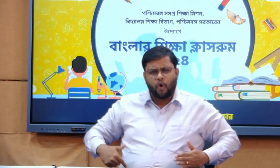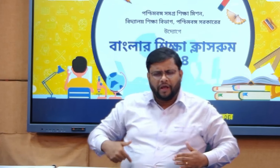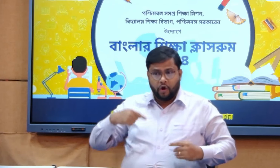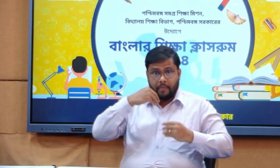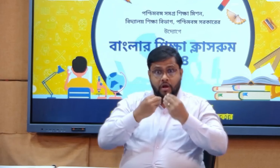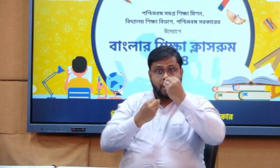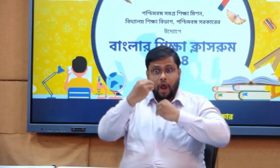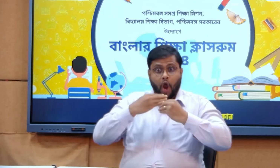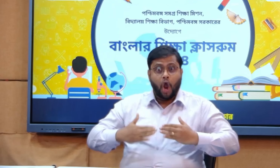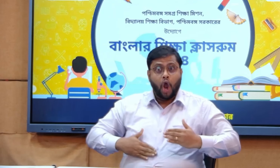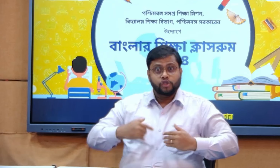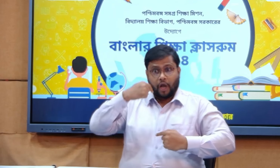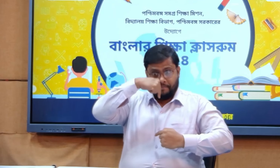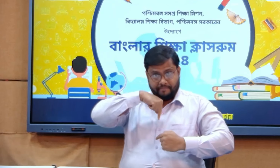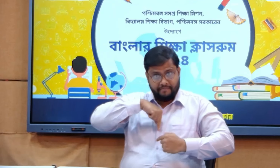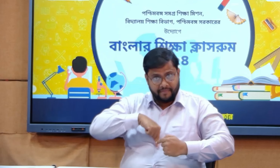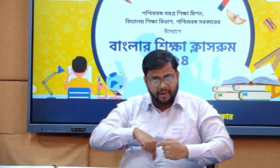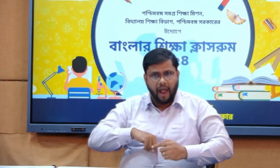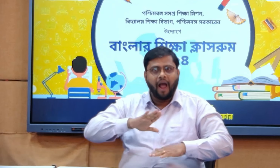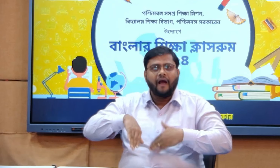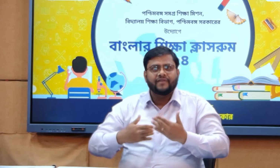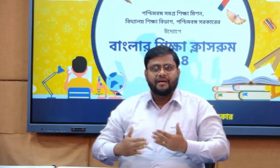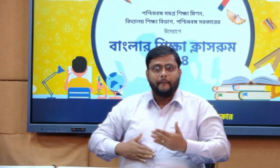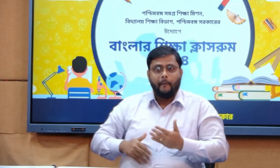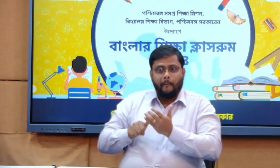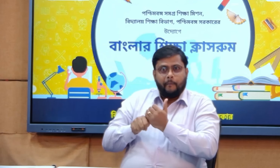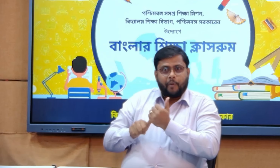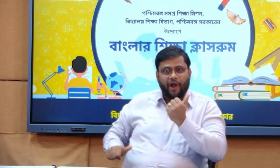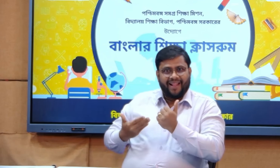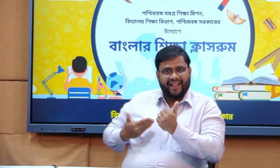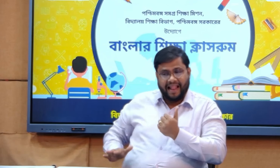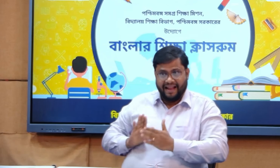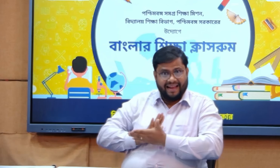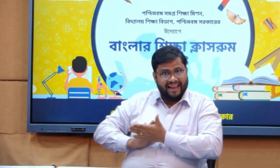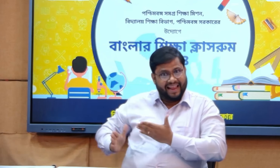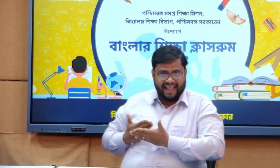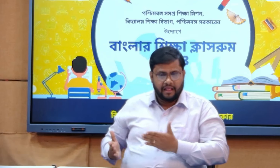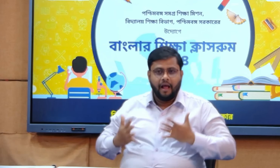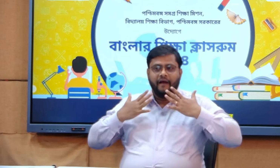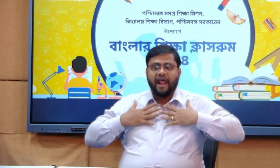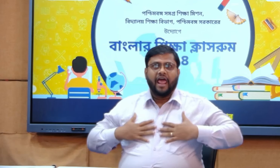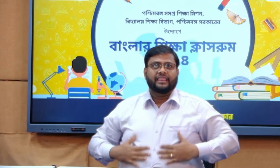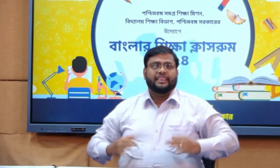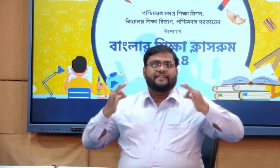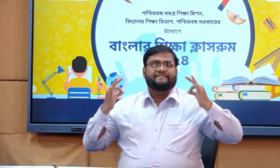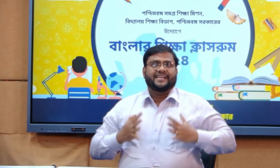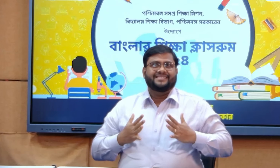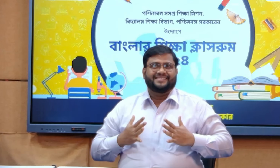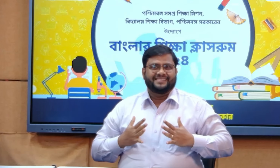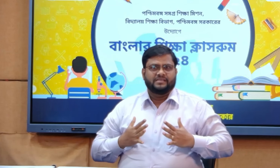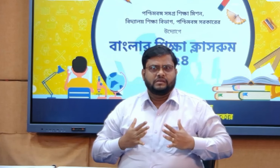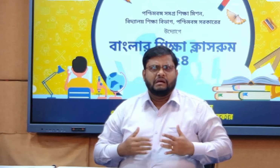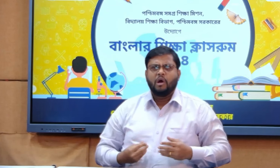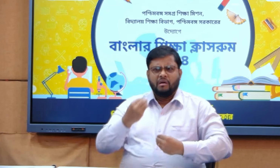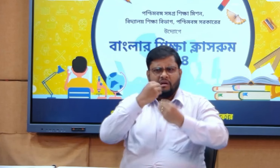ক্ষুদান্ত বিহদান্তে আমাদের সেই খাওয়া চিবিয়ে খাওয়া খাবারগুলো হজম হয় এবং আমাদের সেটা যেটা